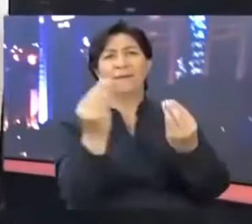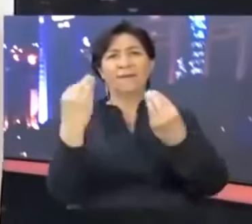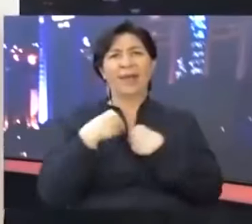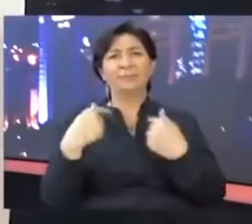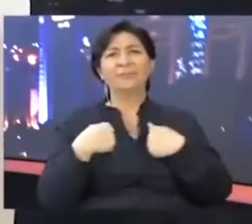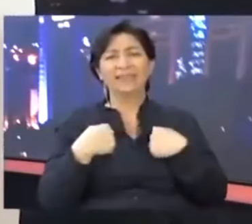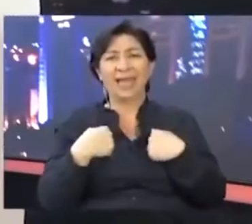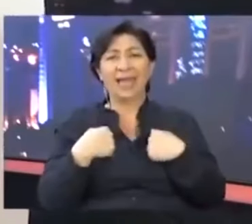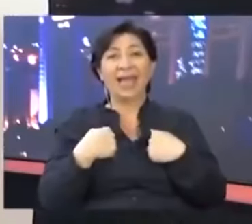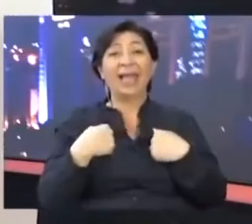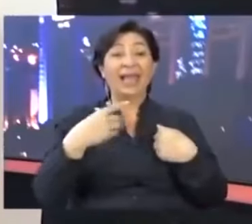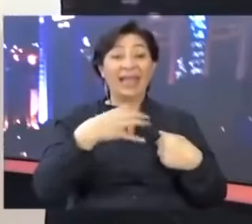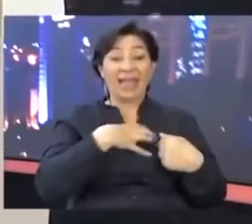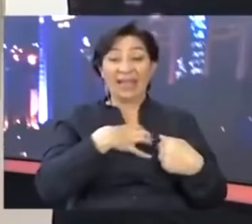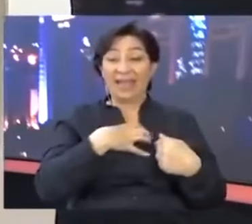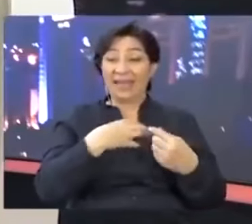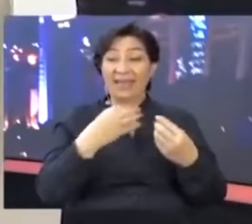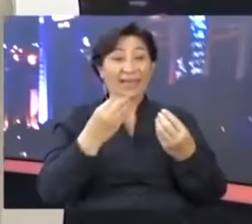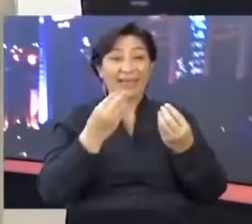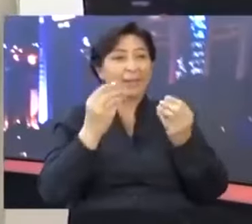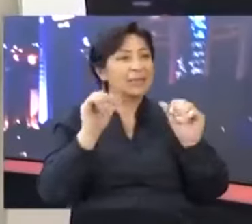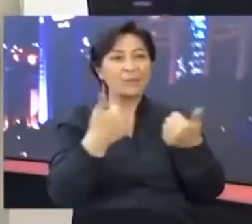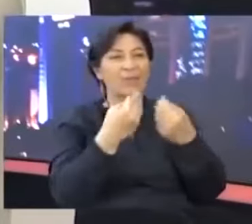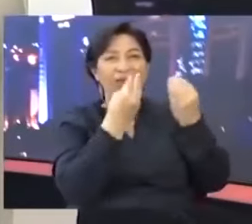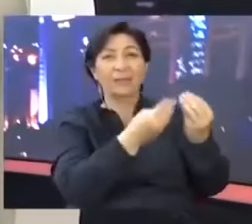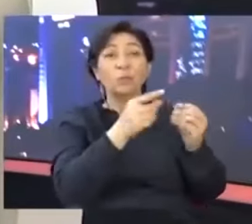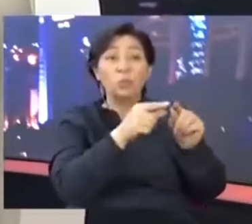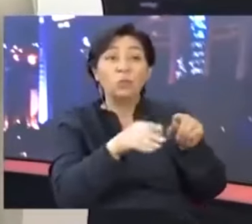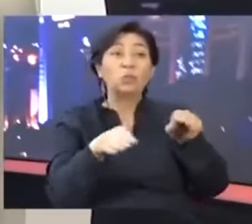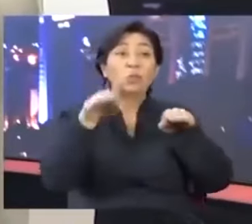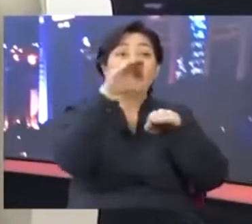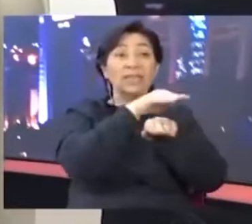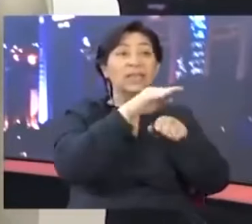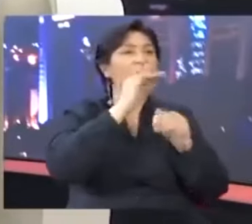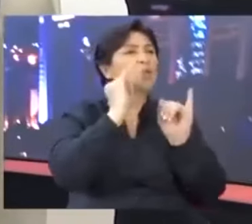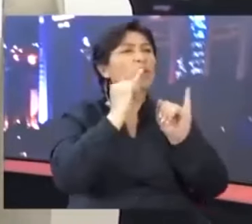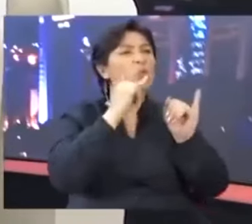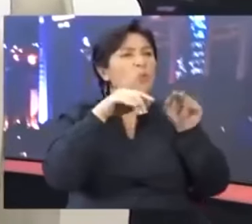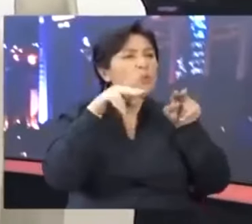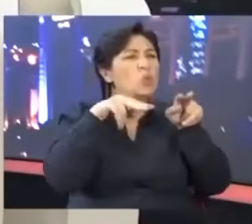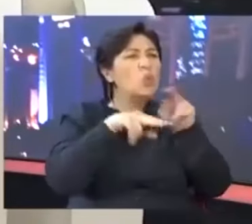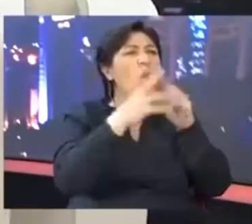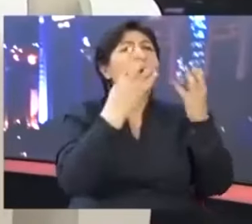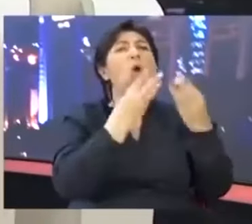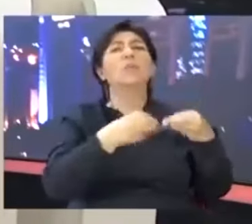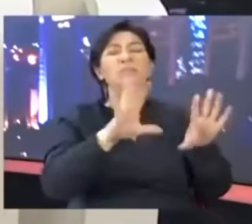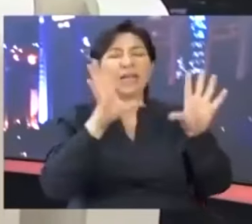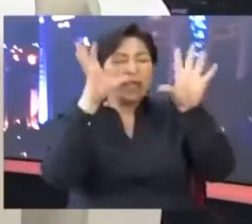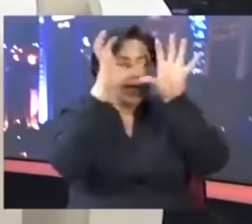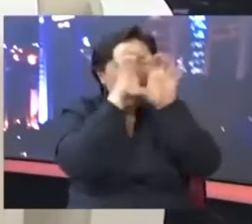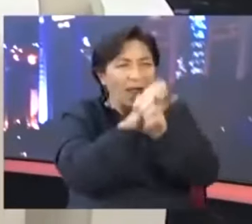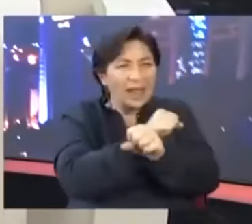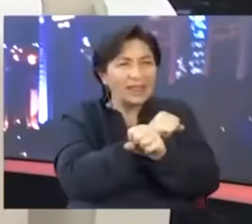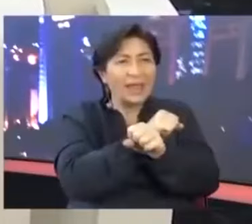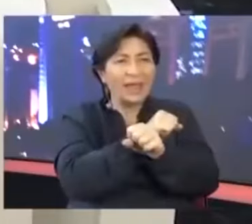bizi kendilerine Nimet verdiklerin üzerlerine gazap dökülmemiş ellerin Karanlığa